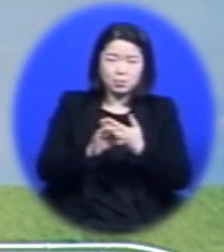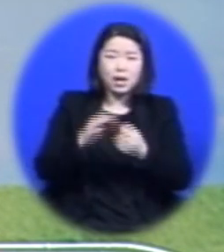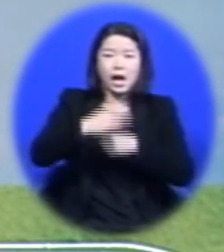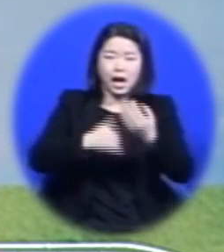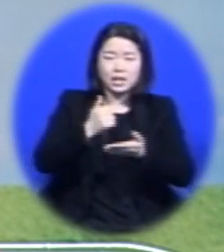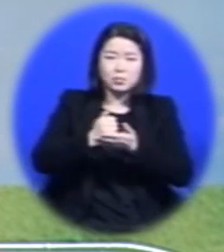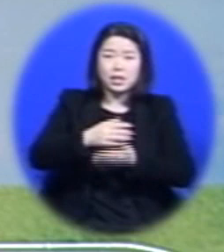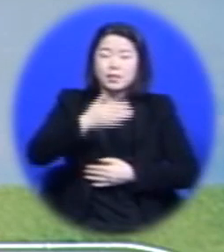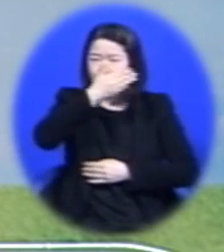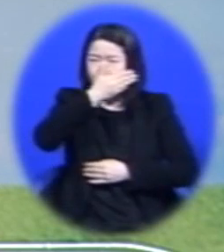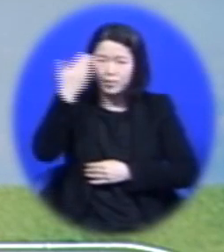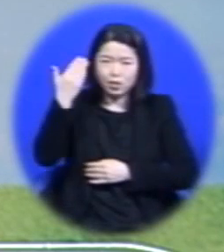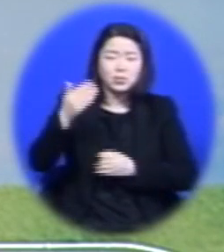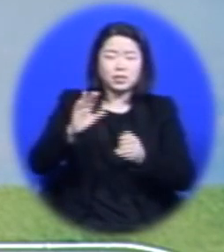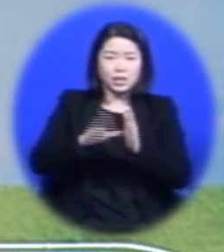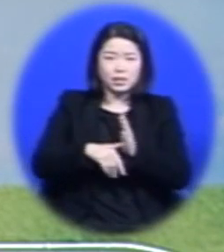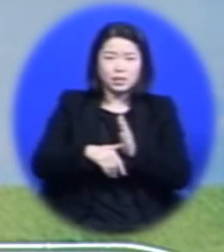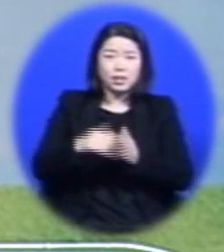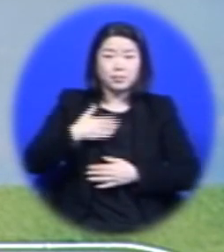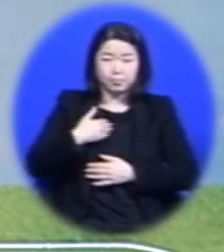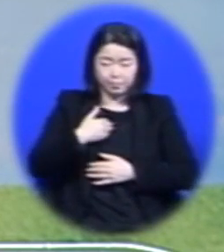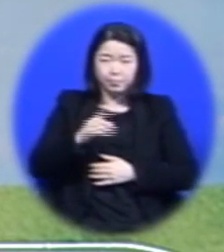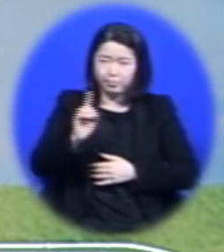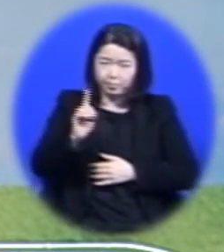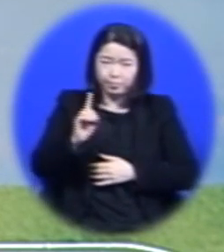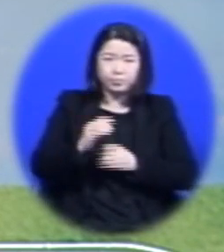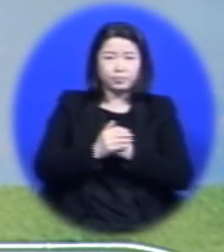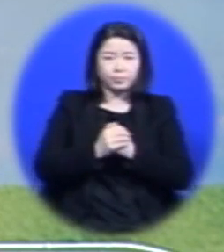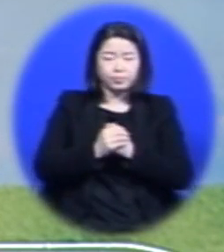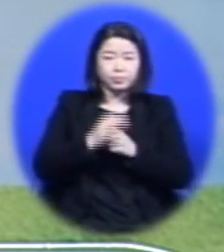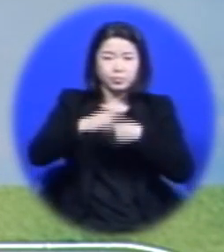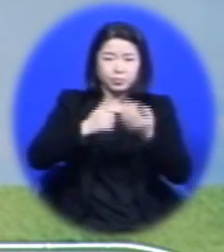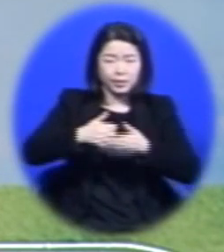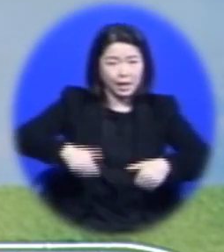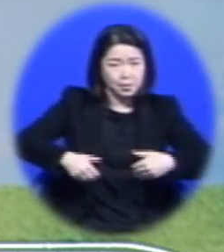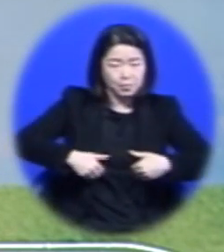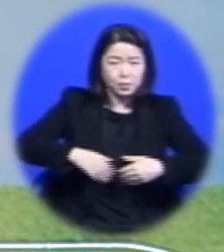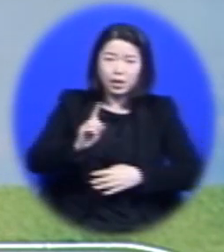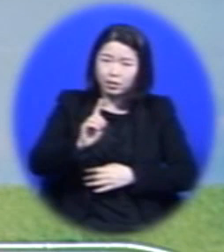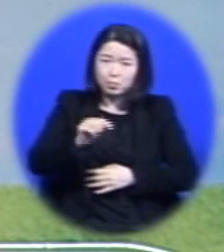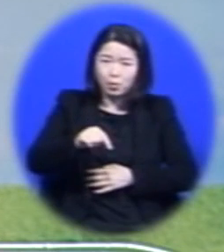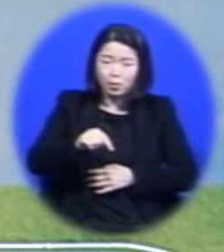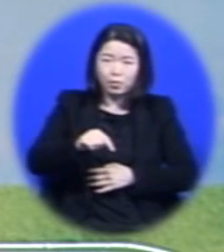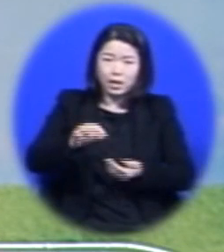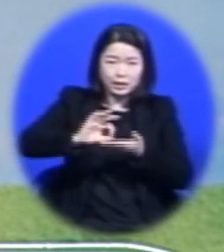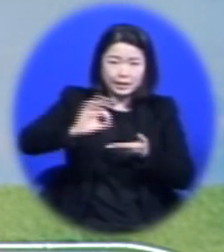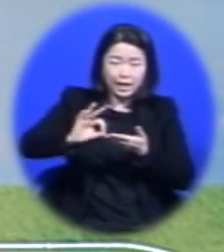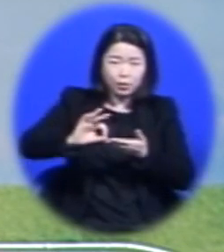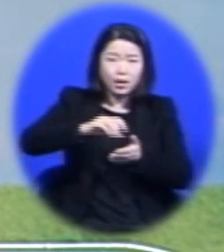젊었을 때는 그 둔 내게서 뭔가 하나님이 필요한 것 써먹을 만한